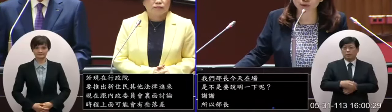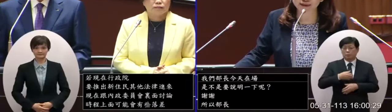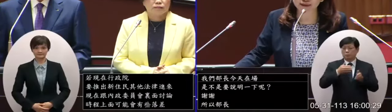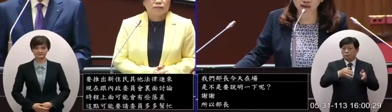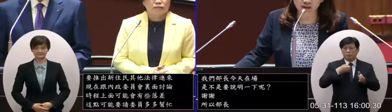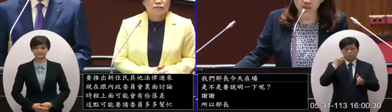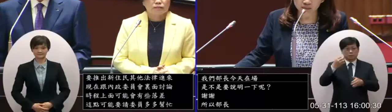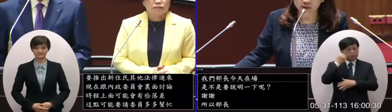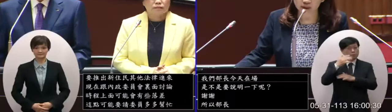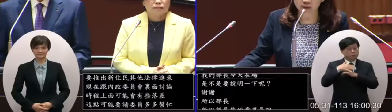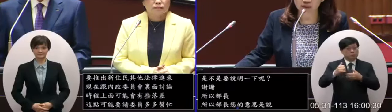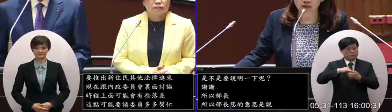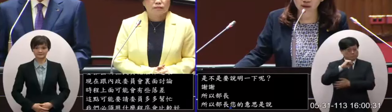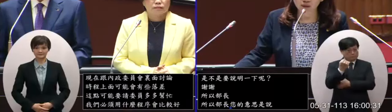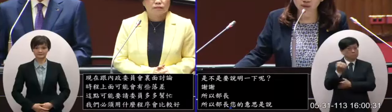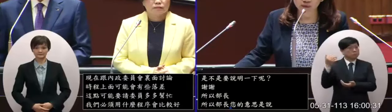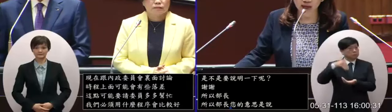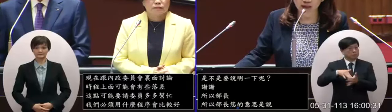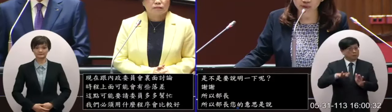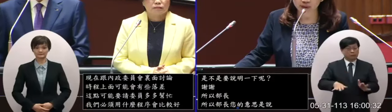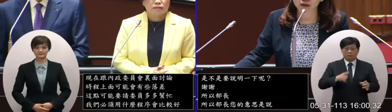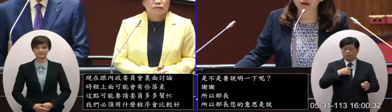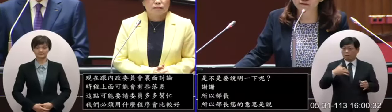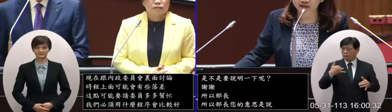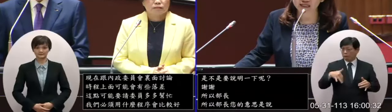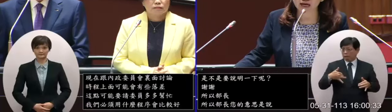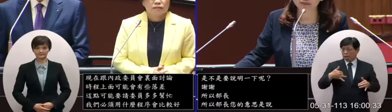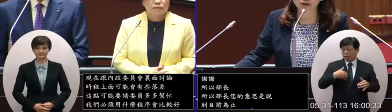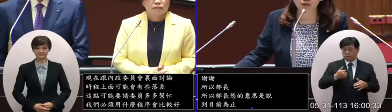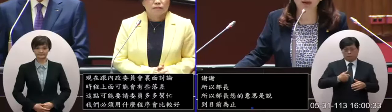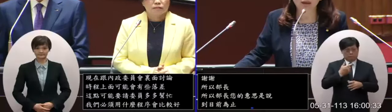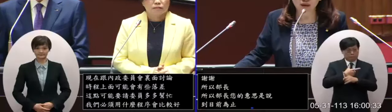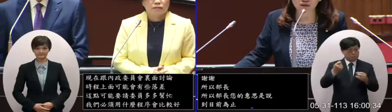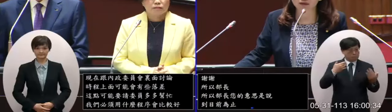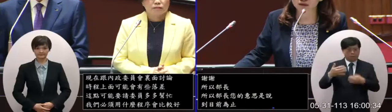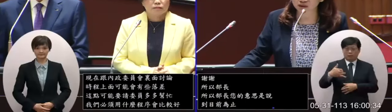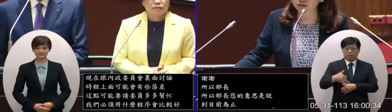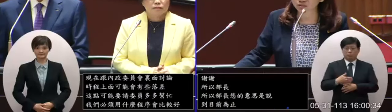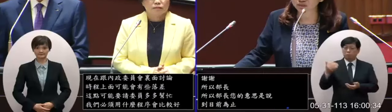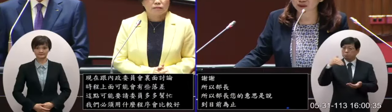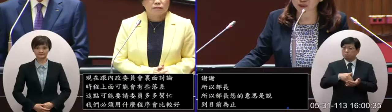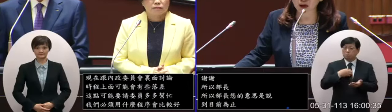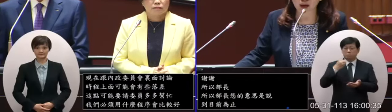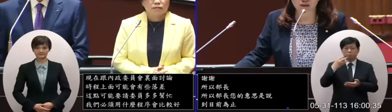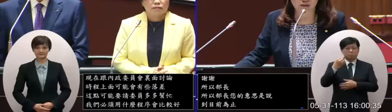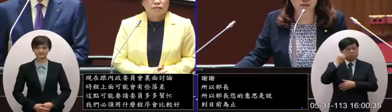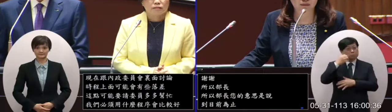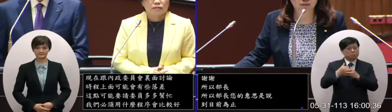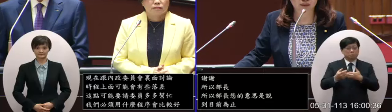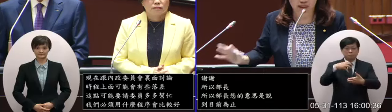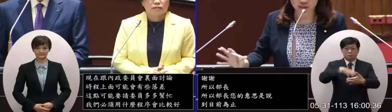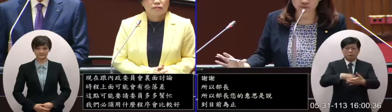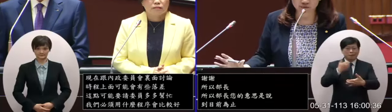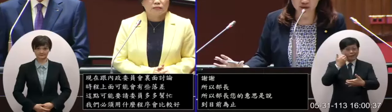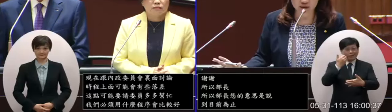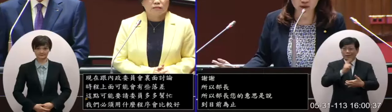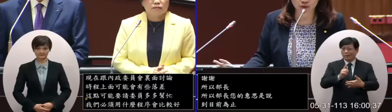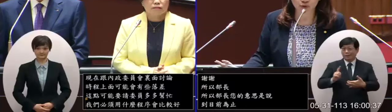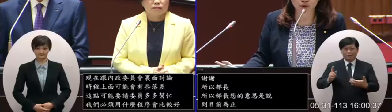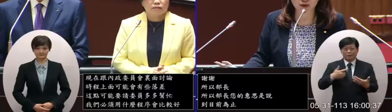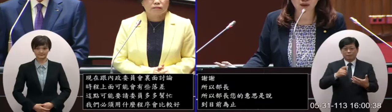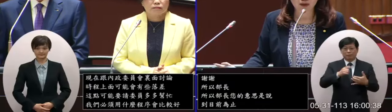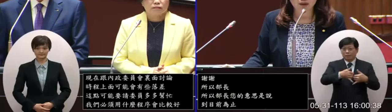新住民的定义，到目前为止，我们都还没有一个非常明确，到底新住民包含了哪一部分